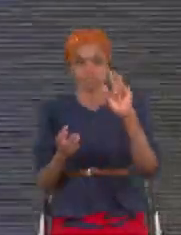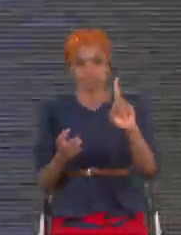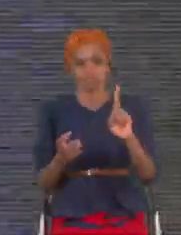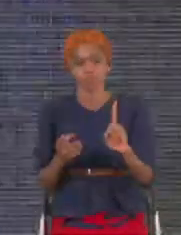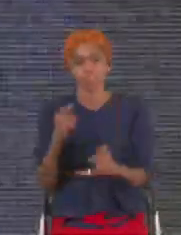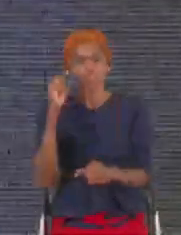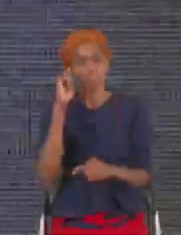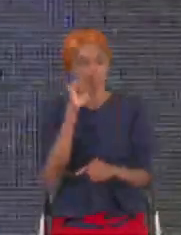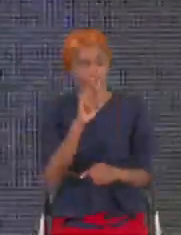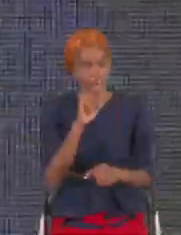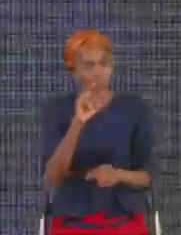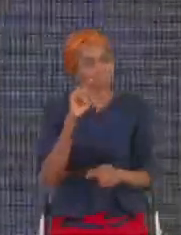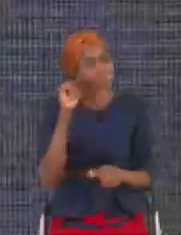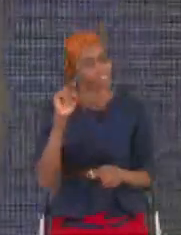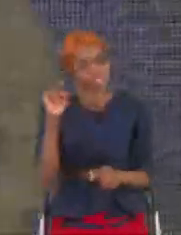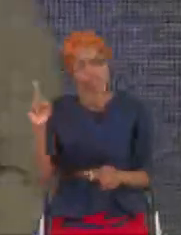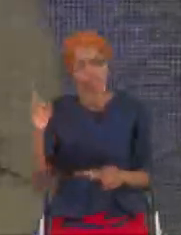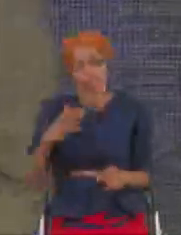enfant